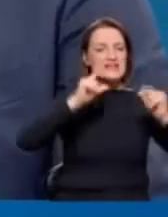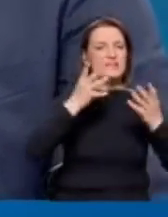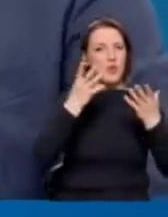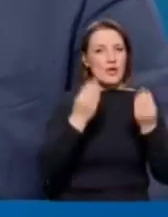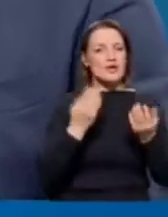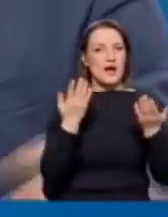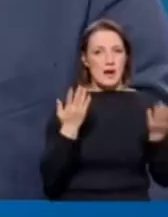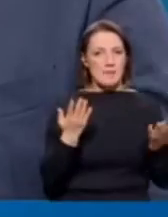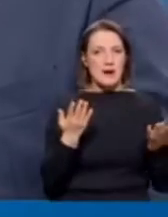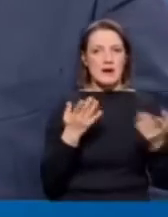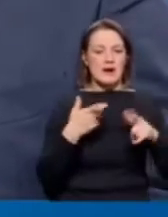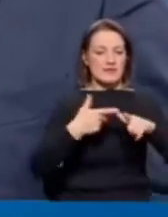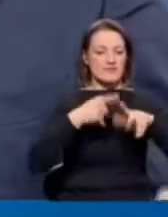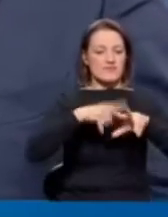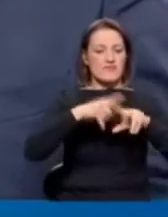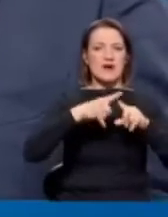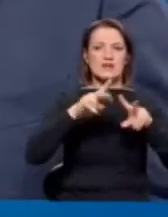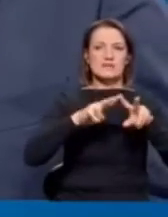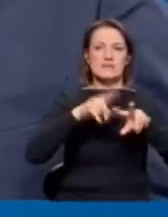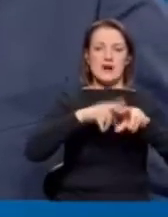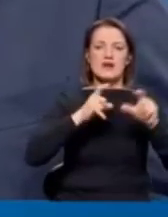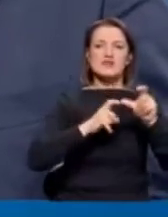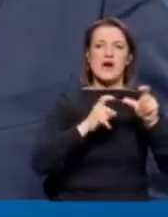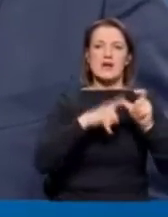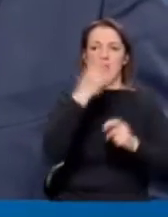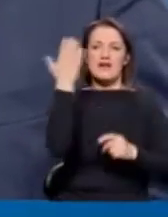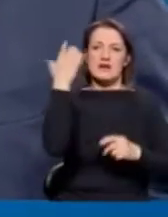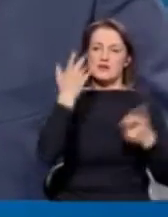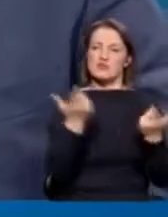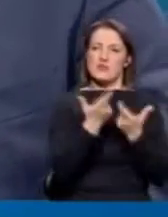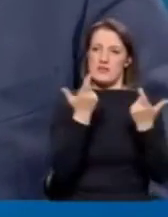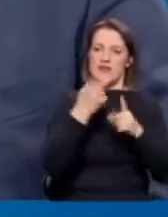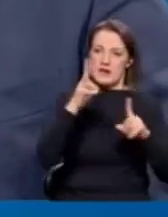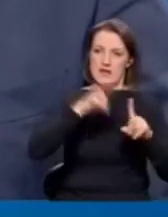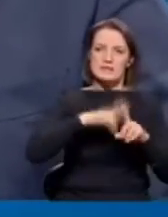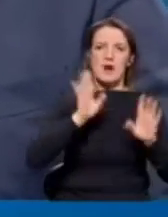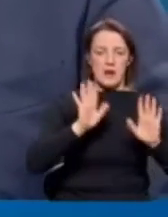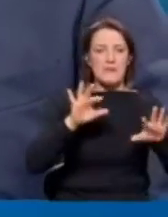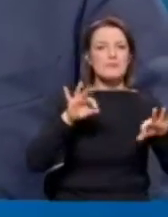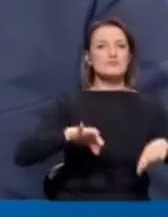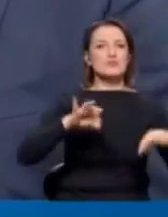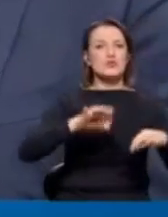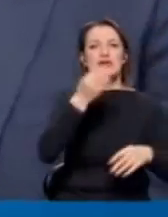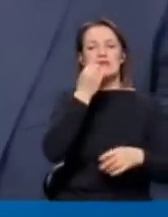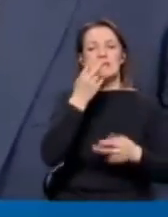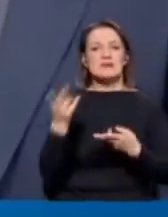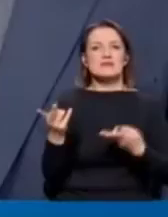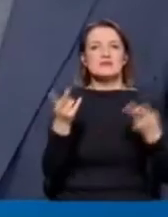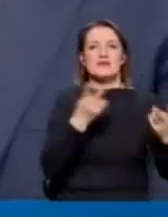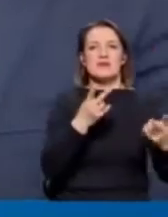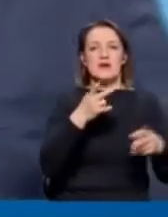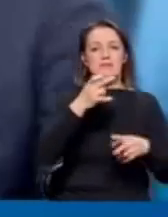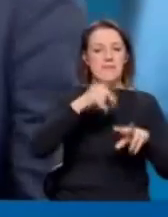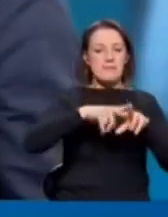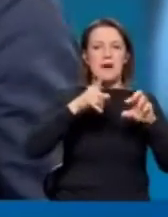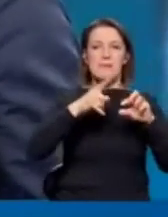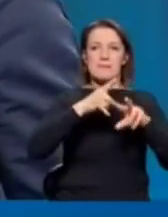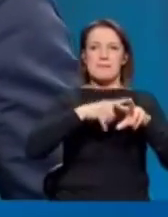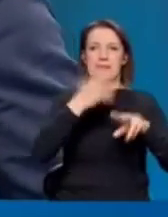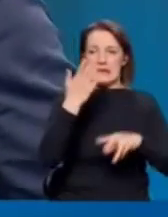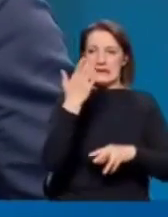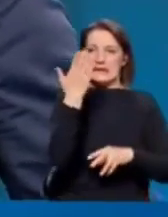şimdi Fatma Şahin toplantıya katılmış ama bugünkü o yemeğe katılacak mı